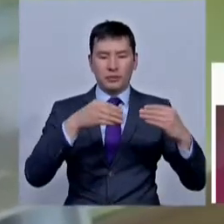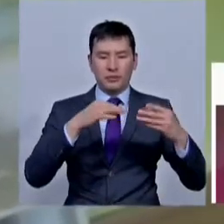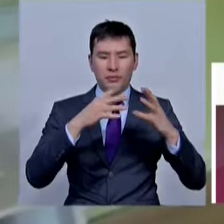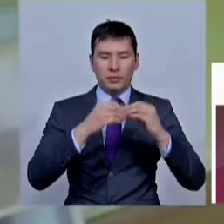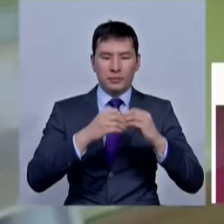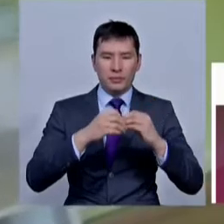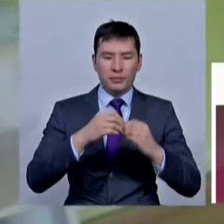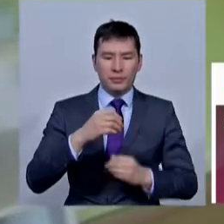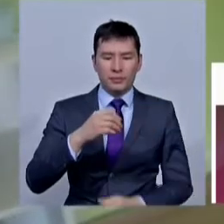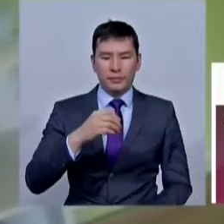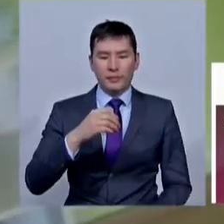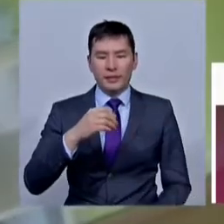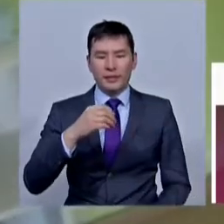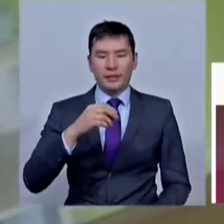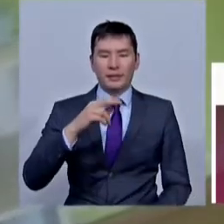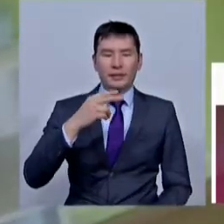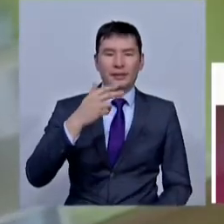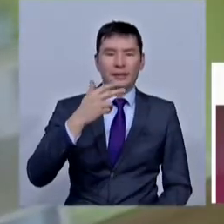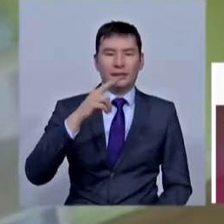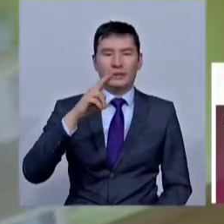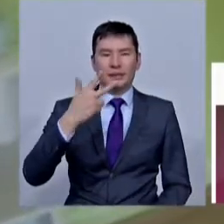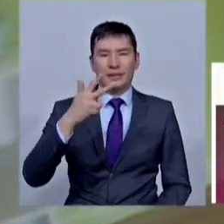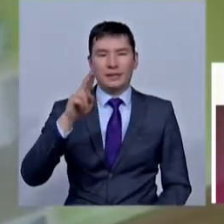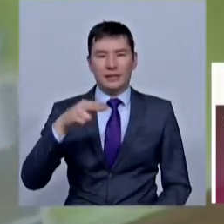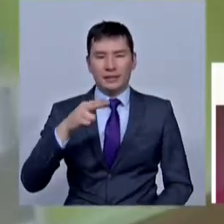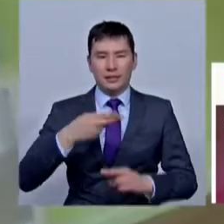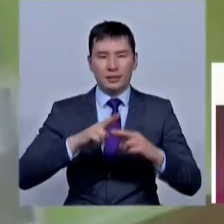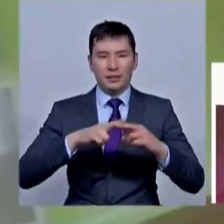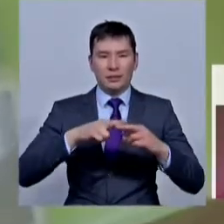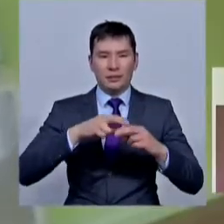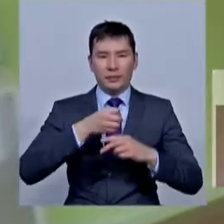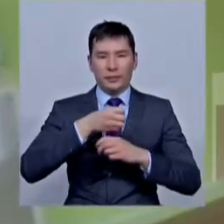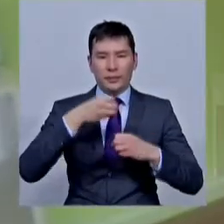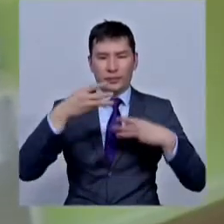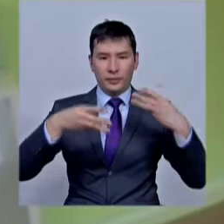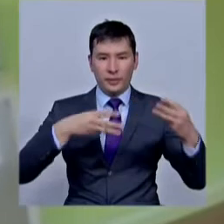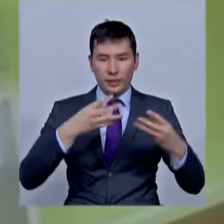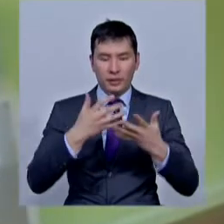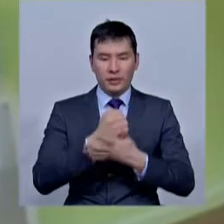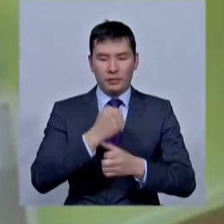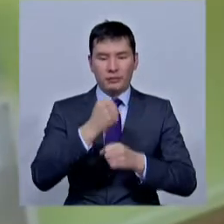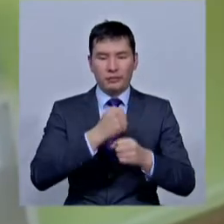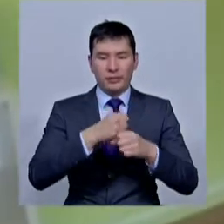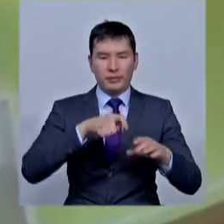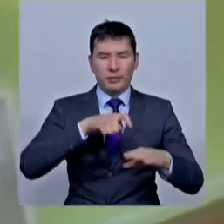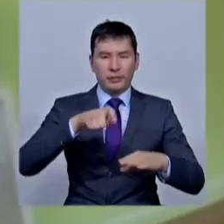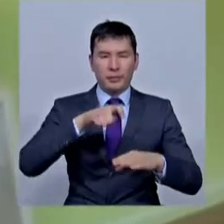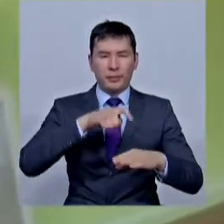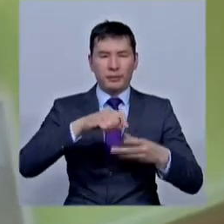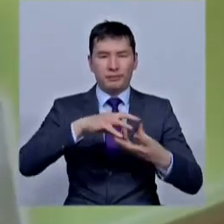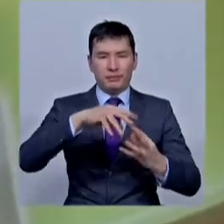принтерімізге калибровка жасаймыз. Калибровка жасап болғаннан кейін осы біздің жаңа пластикымызды ерітуге қажет болатын, керек